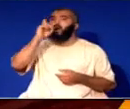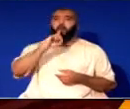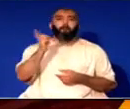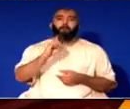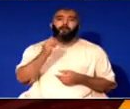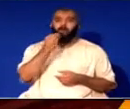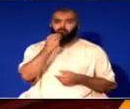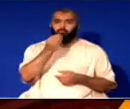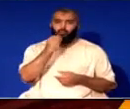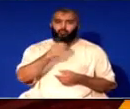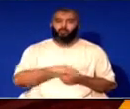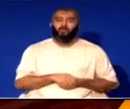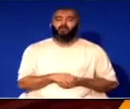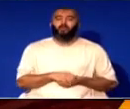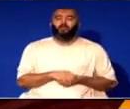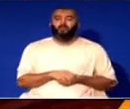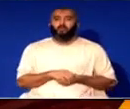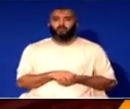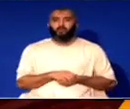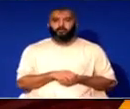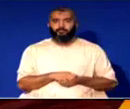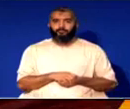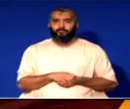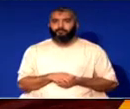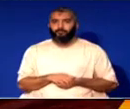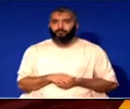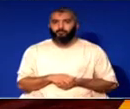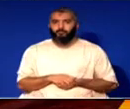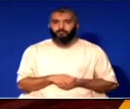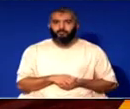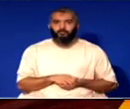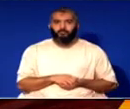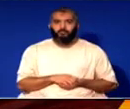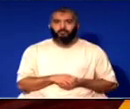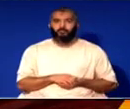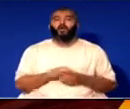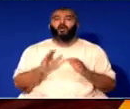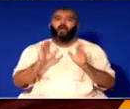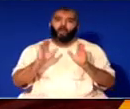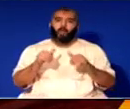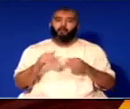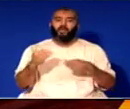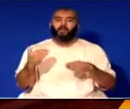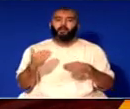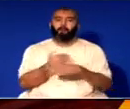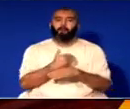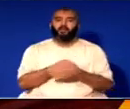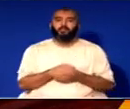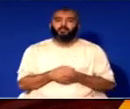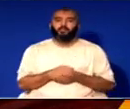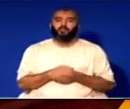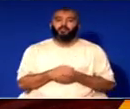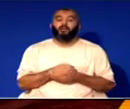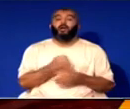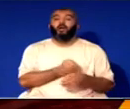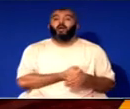كنت تستعمل الدواء؟ الدواء امبارح، حتى امبارح كيفات رمضان اللي جا اللي كيفات